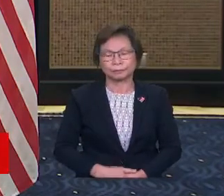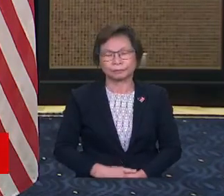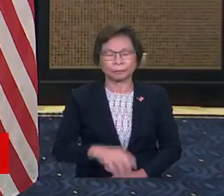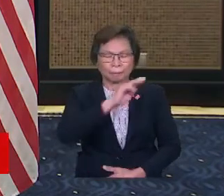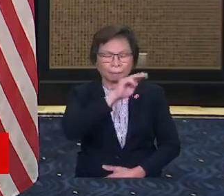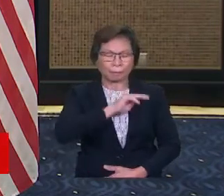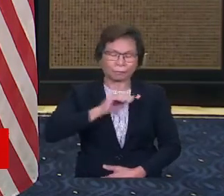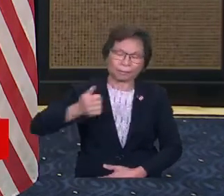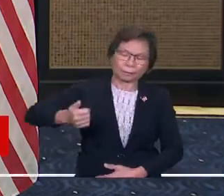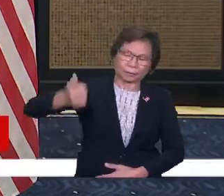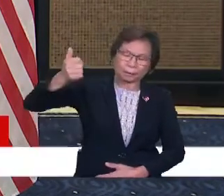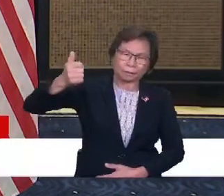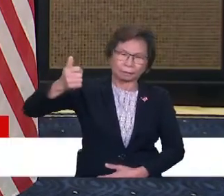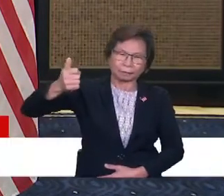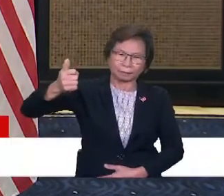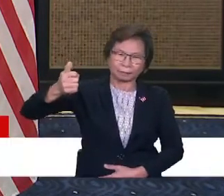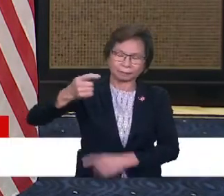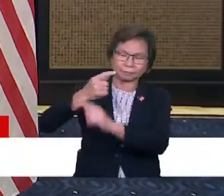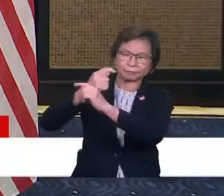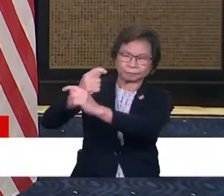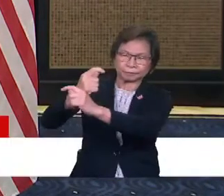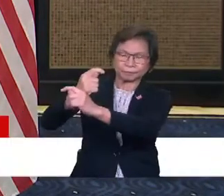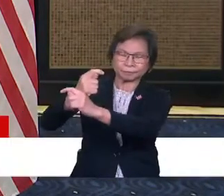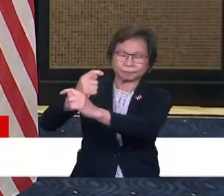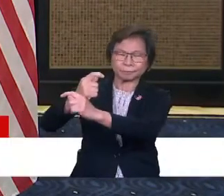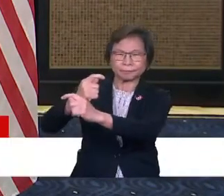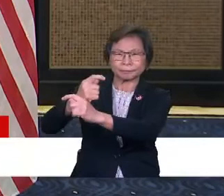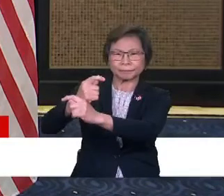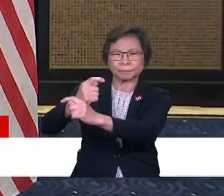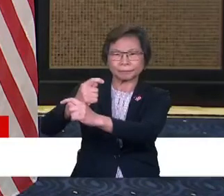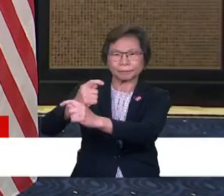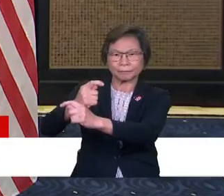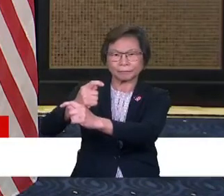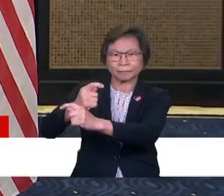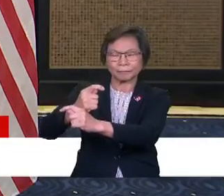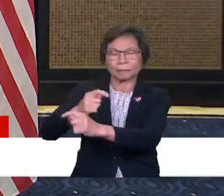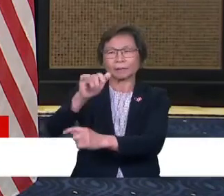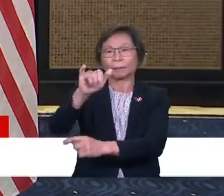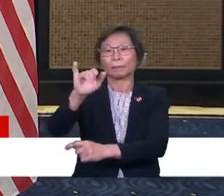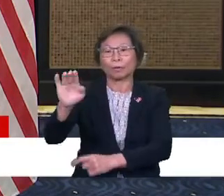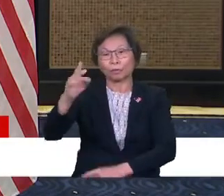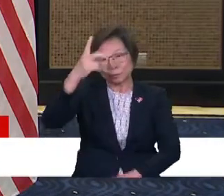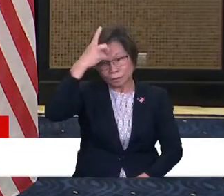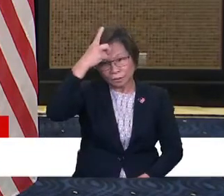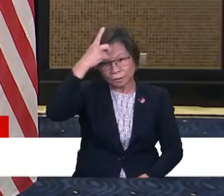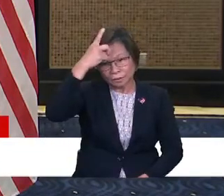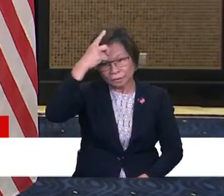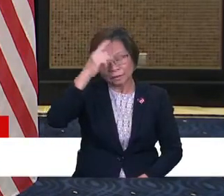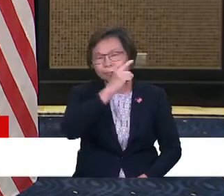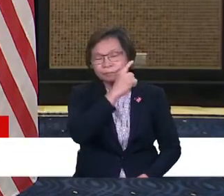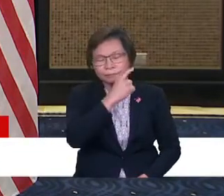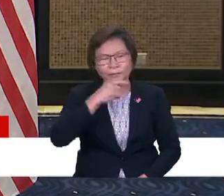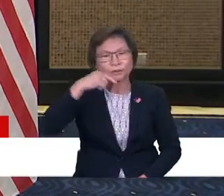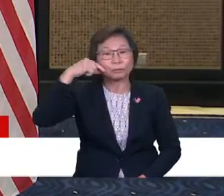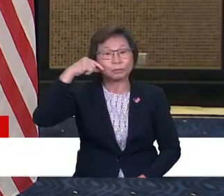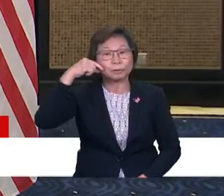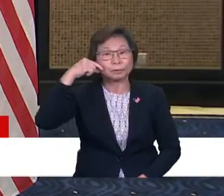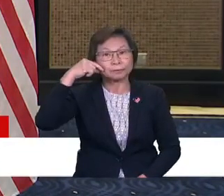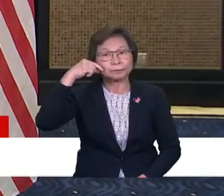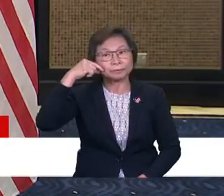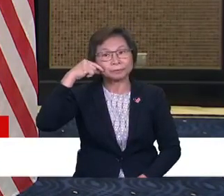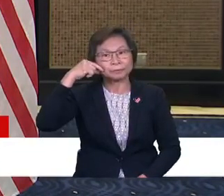Hai menteri kanan pertahanan Hai yang hormat Datuk Seri hishammuddin Tun Hussein